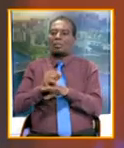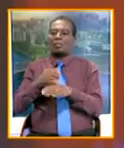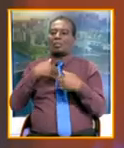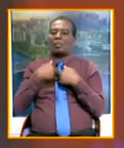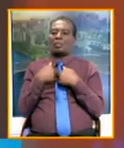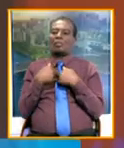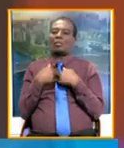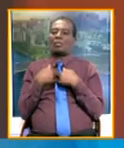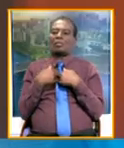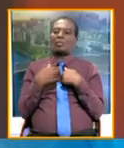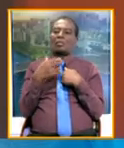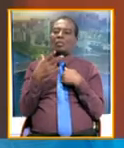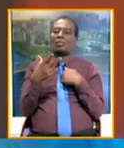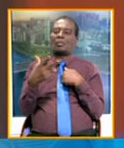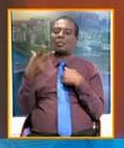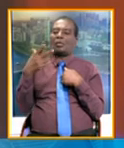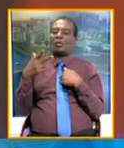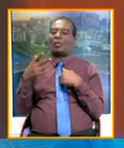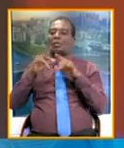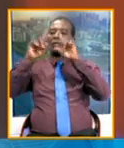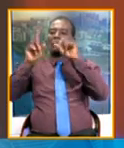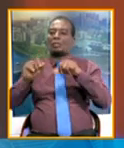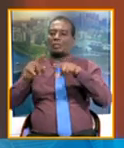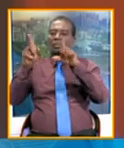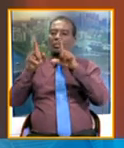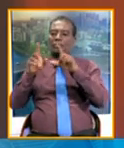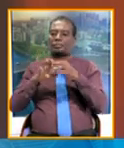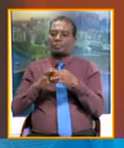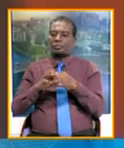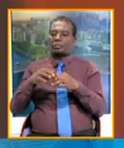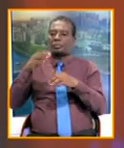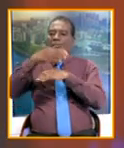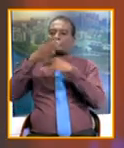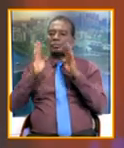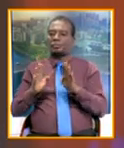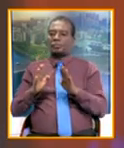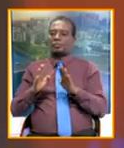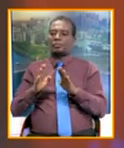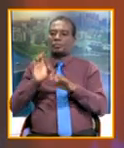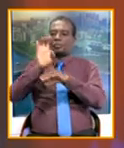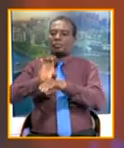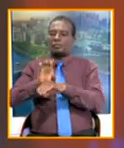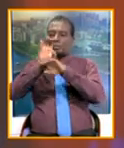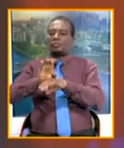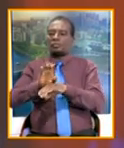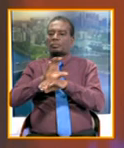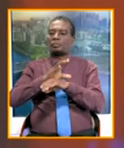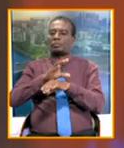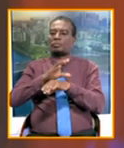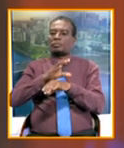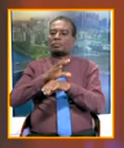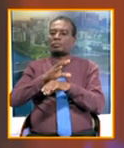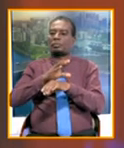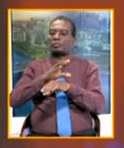dispose de 3 chaires UNESCO, la chaire de bioéthique, la chaire culture de la paix et la chaire